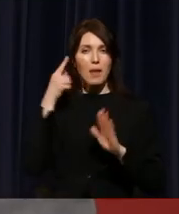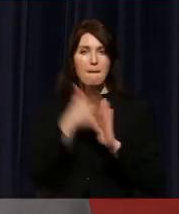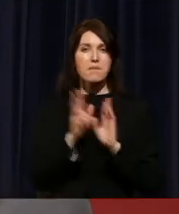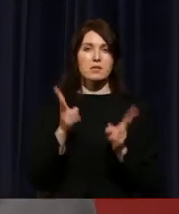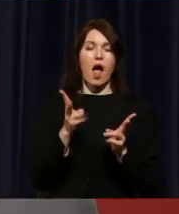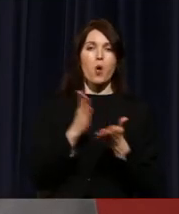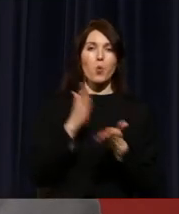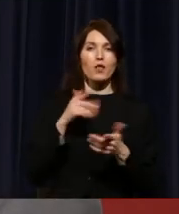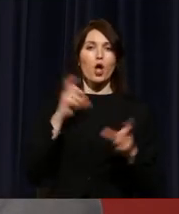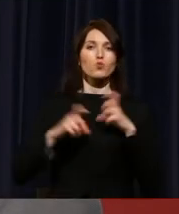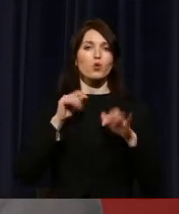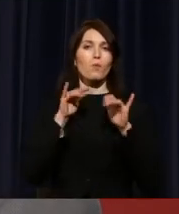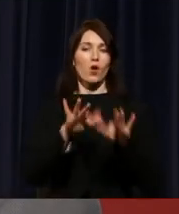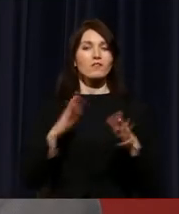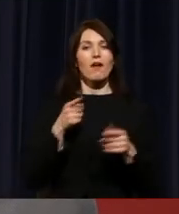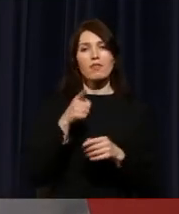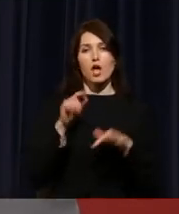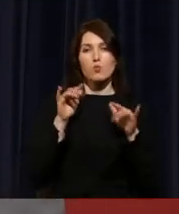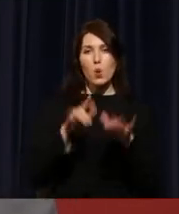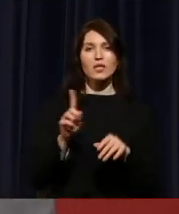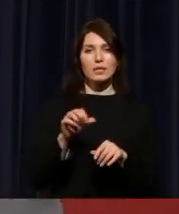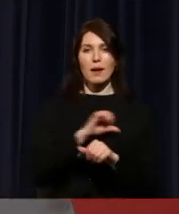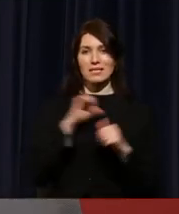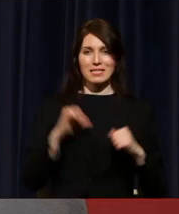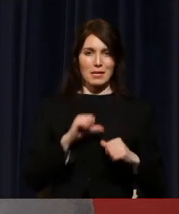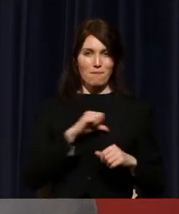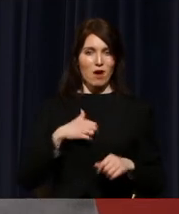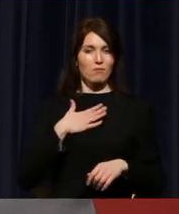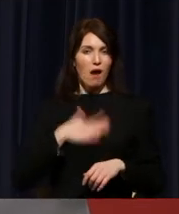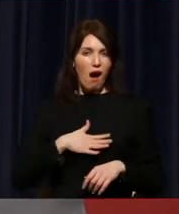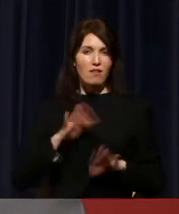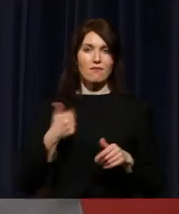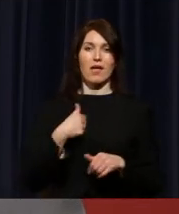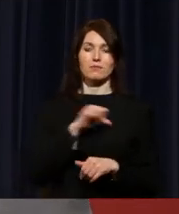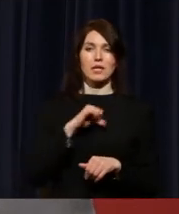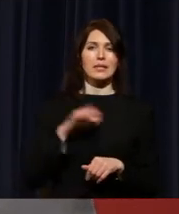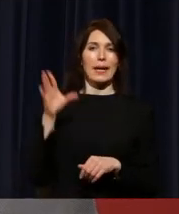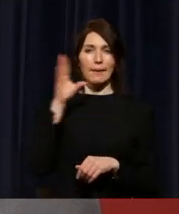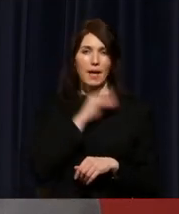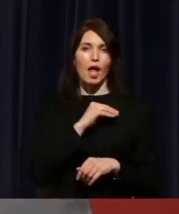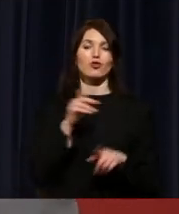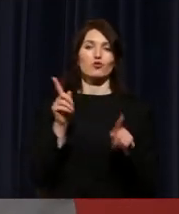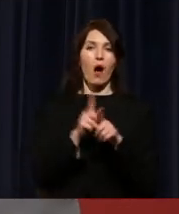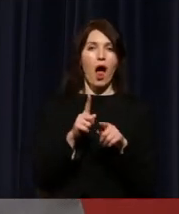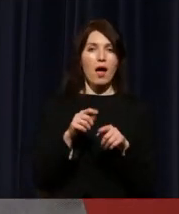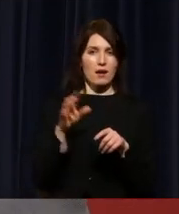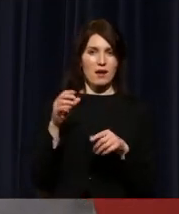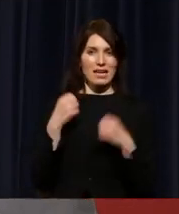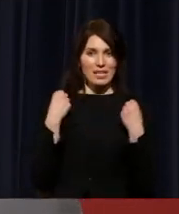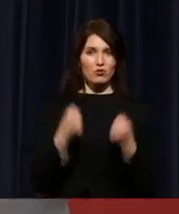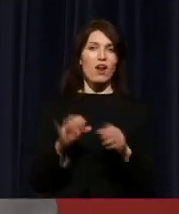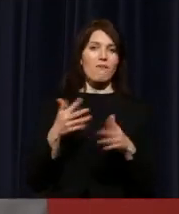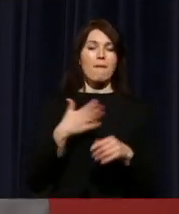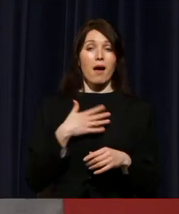process, vai tas process ir sirdī tīkams, vai es spēšu to arī pavilkt un